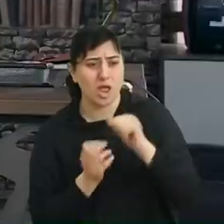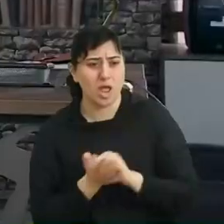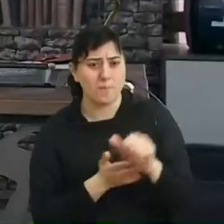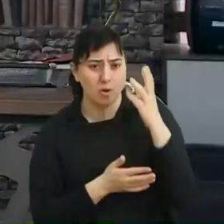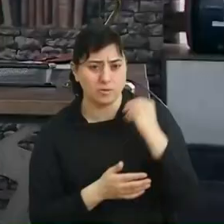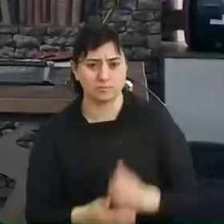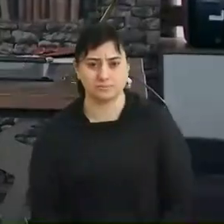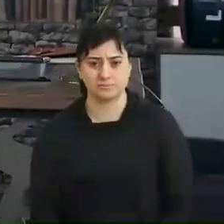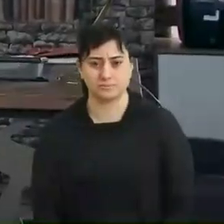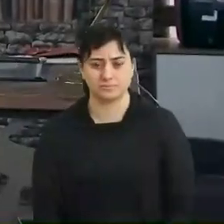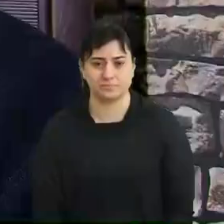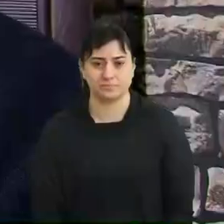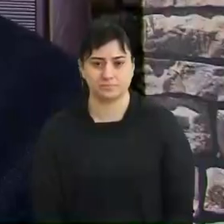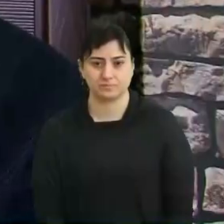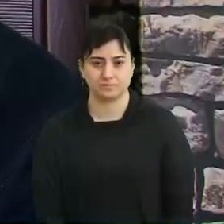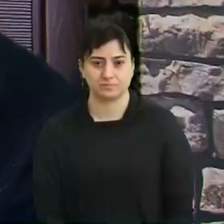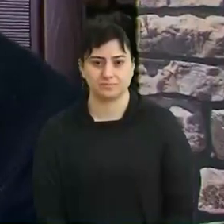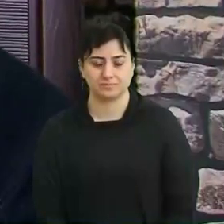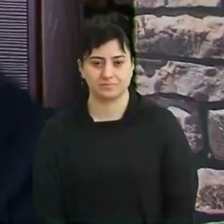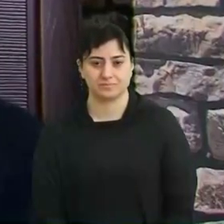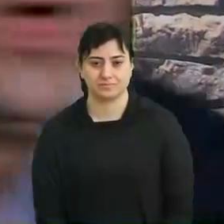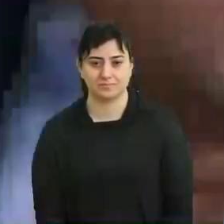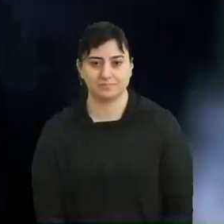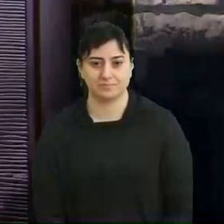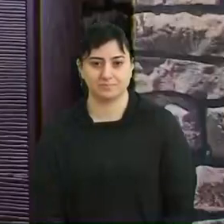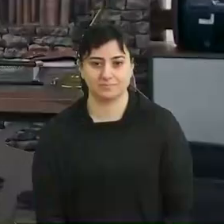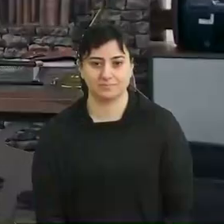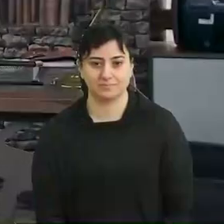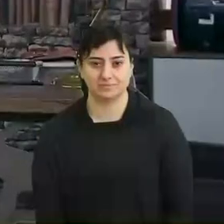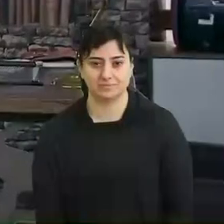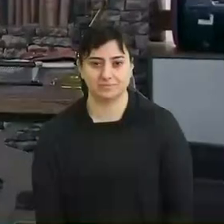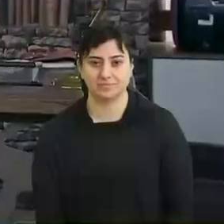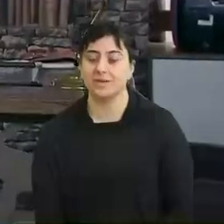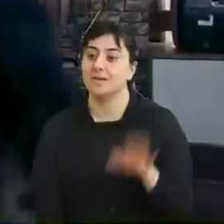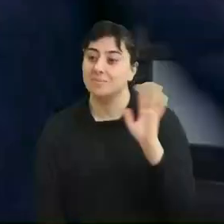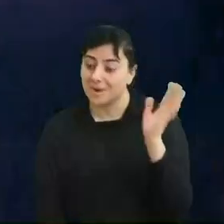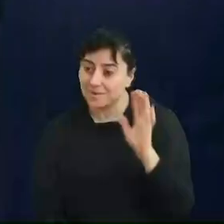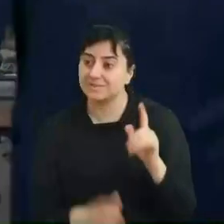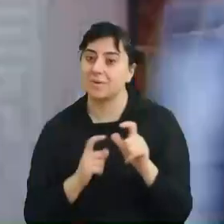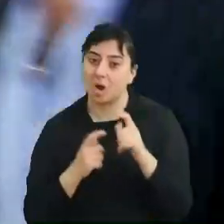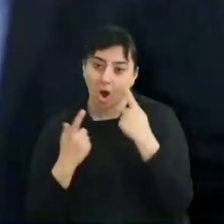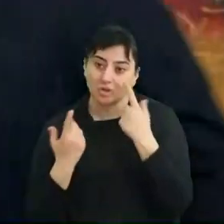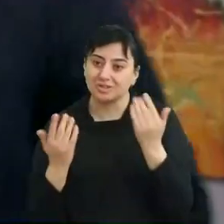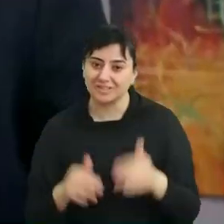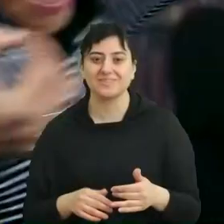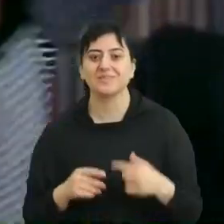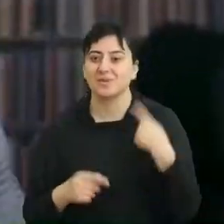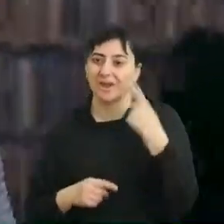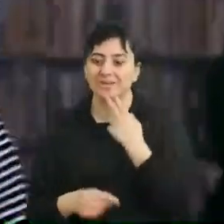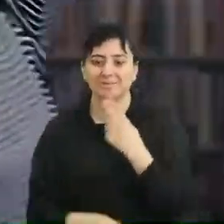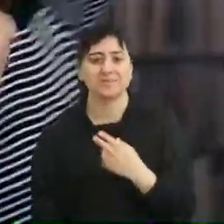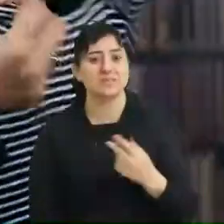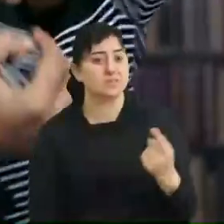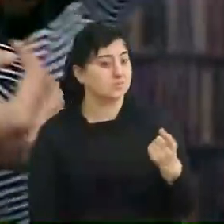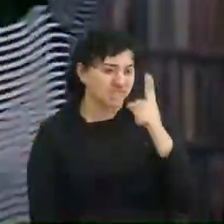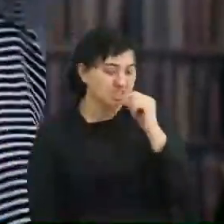öğrendi. Ellerini Cavidan'ın saçlarına dolamış halde durup Sarp'a baktı. Merhaba Sarp. Hoş geldin canım. Rüyam Hanım. Bak